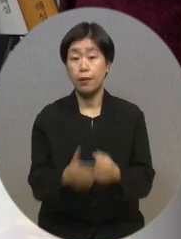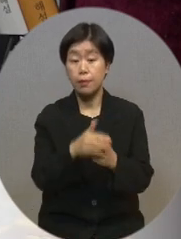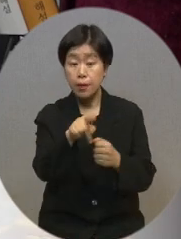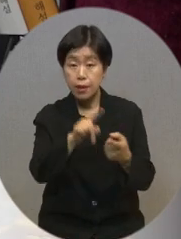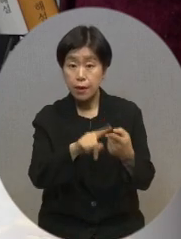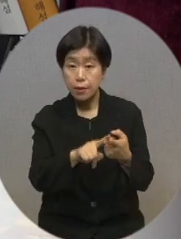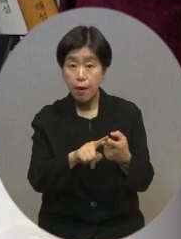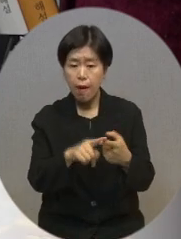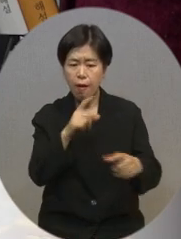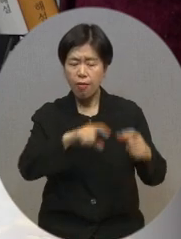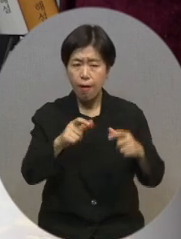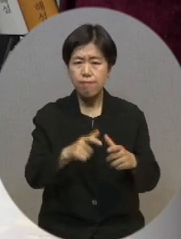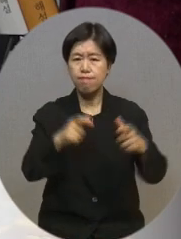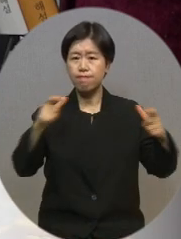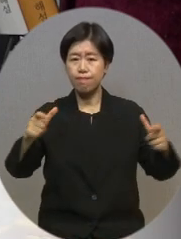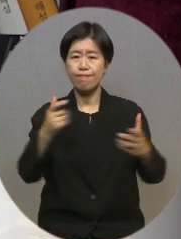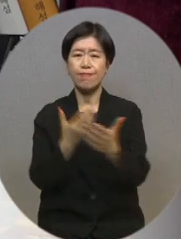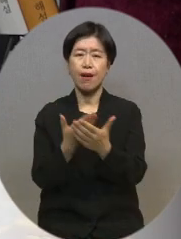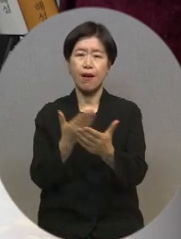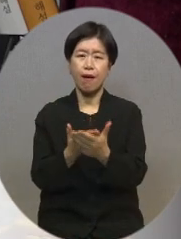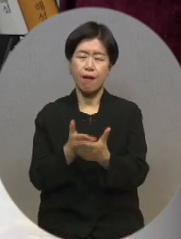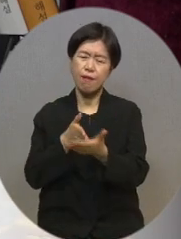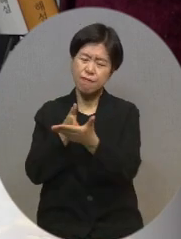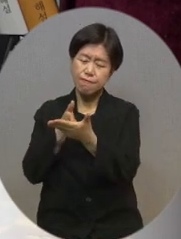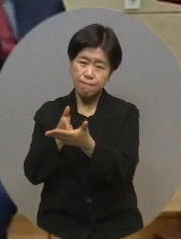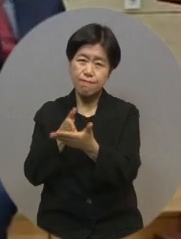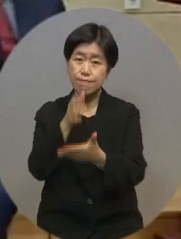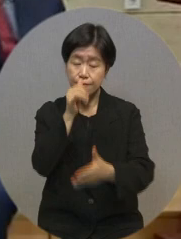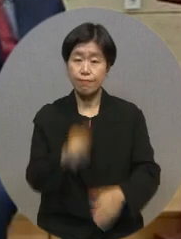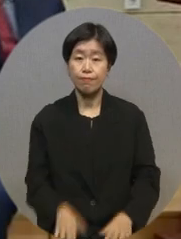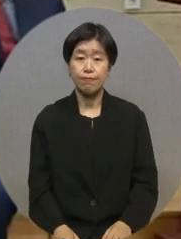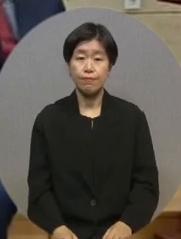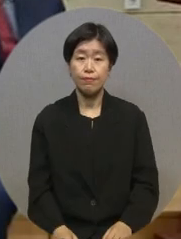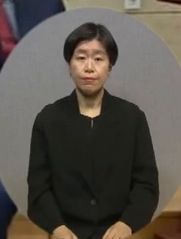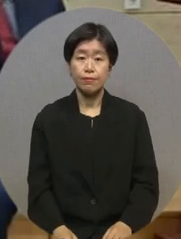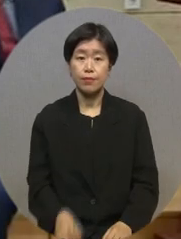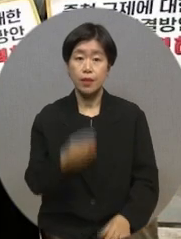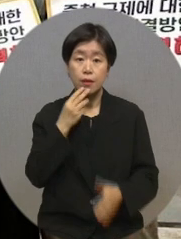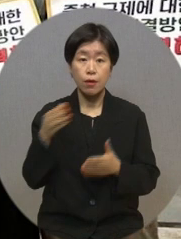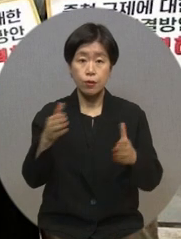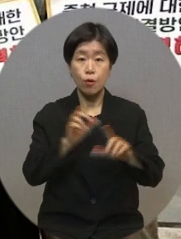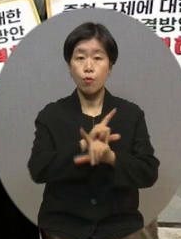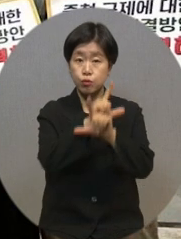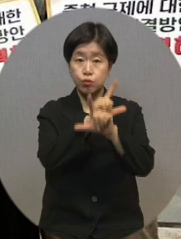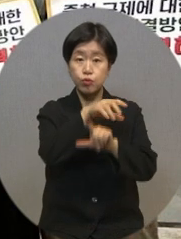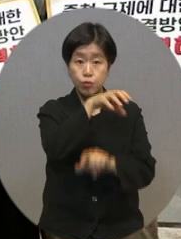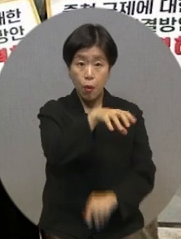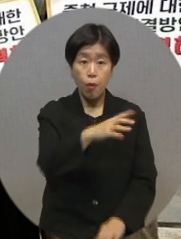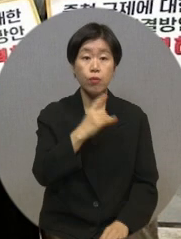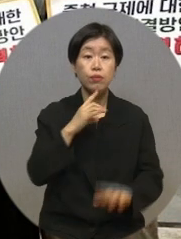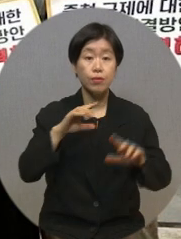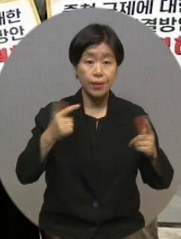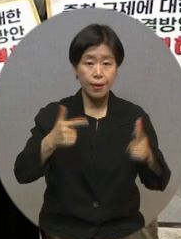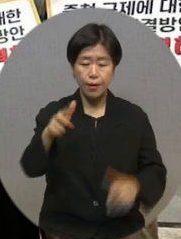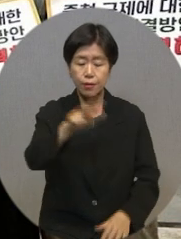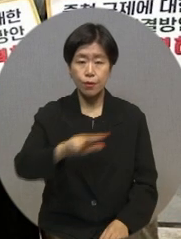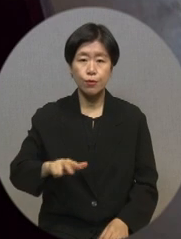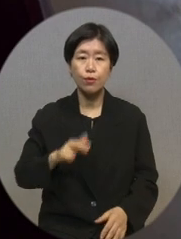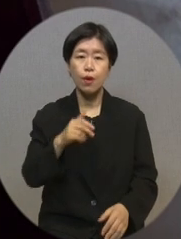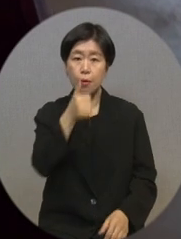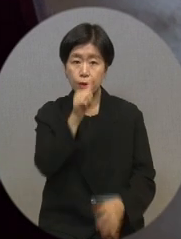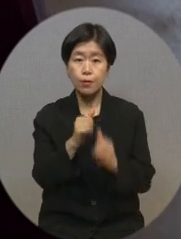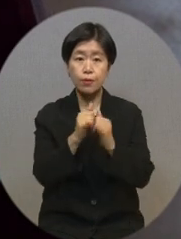부분을 확충해달라는 그런 노력을 좀 많이 했습니다. 경기 북부 권역뿐 아닌 전국 변호사의 권익 향상을